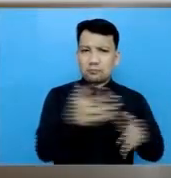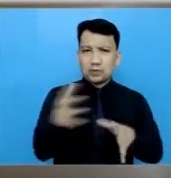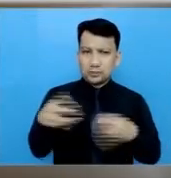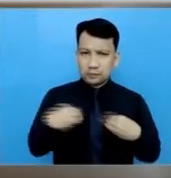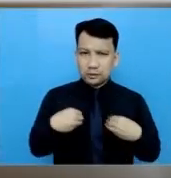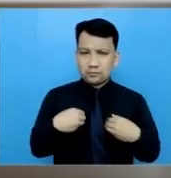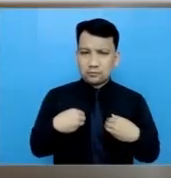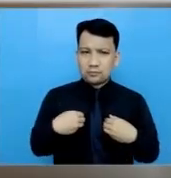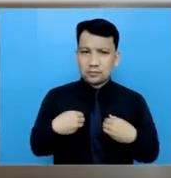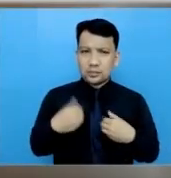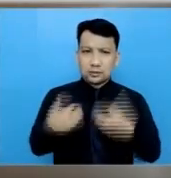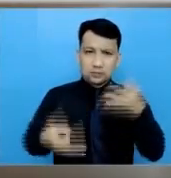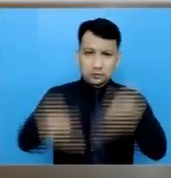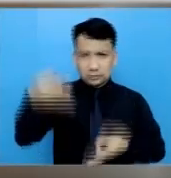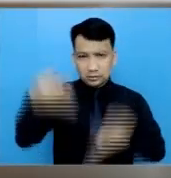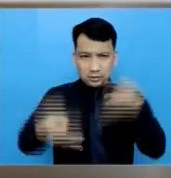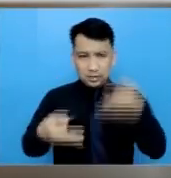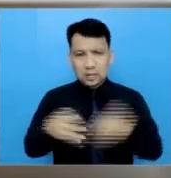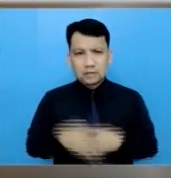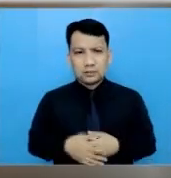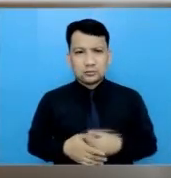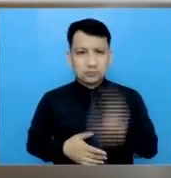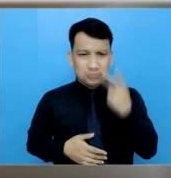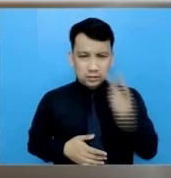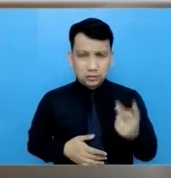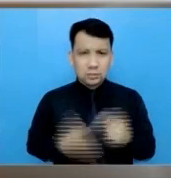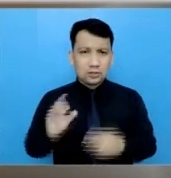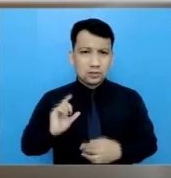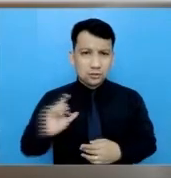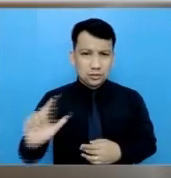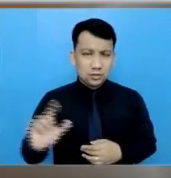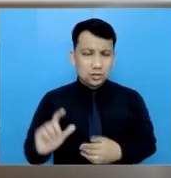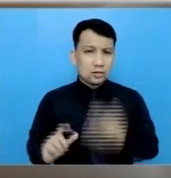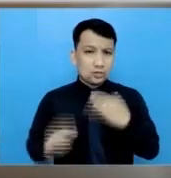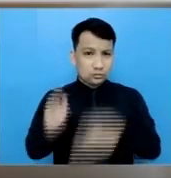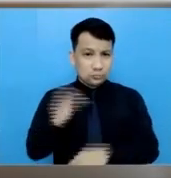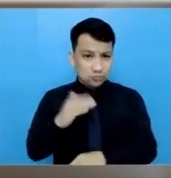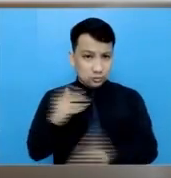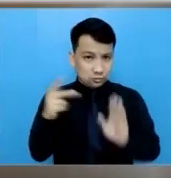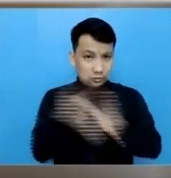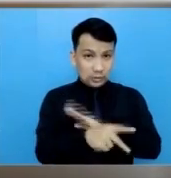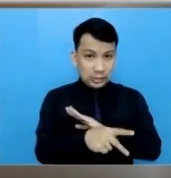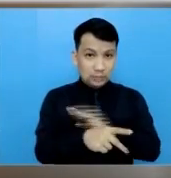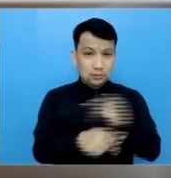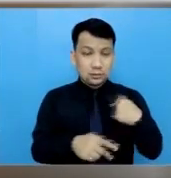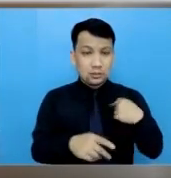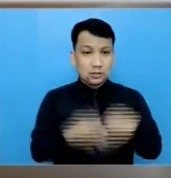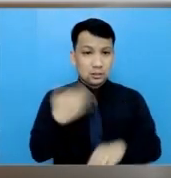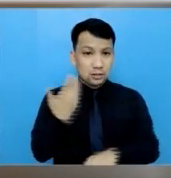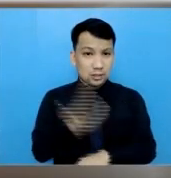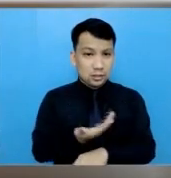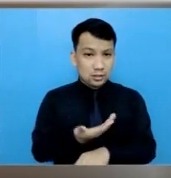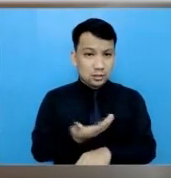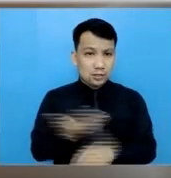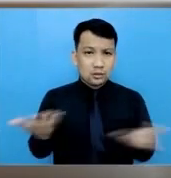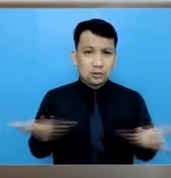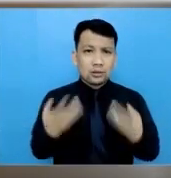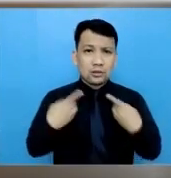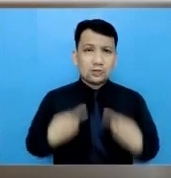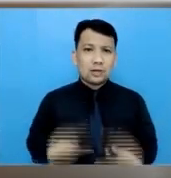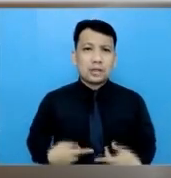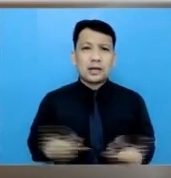Okay. Gusto ko pong malaman sa mga pulis na pumatay sa anak ko. Saan na po? Ang damit ng anak ko,